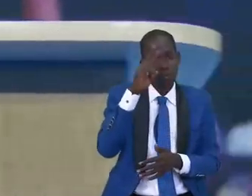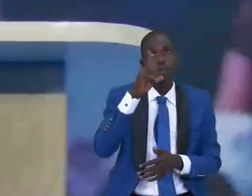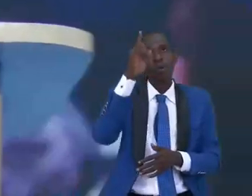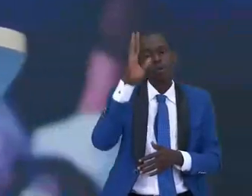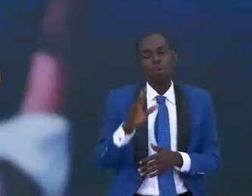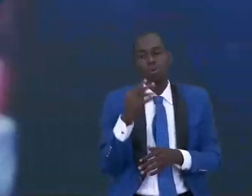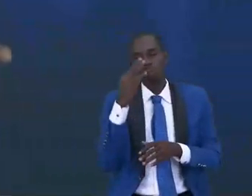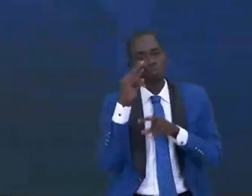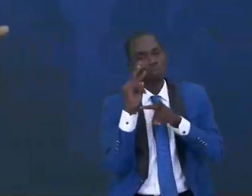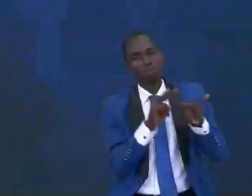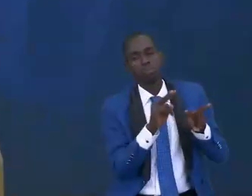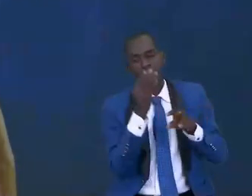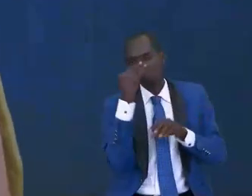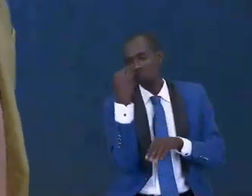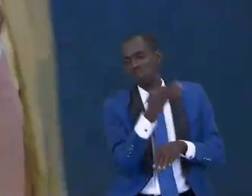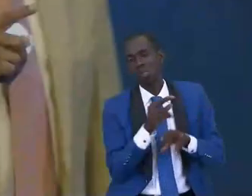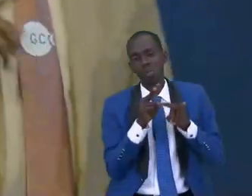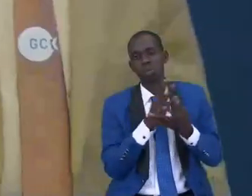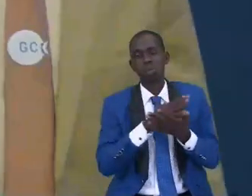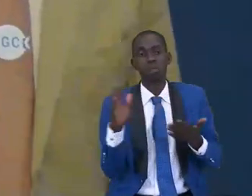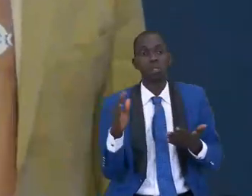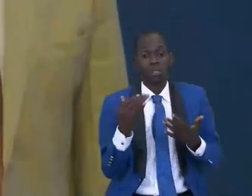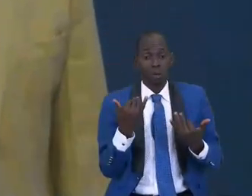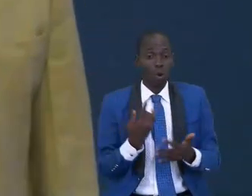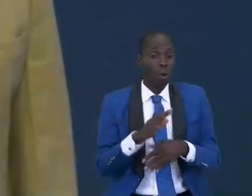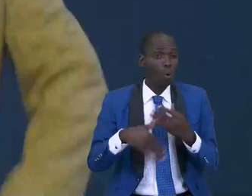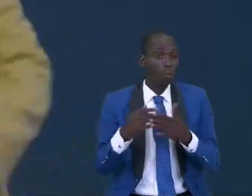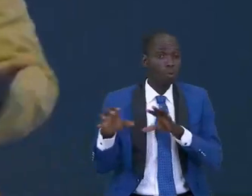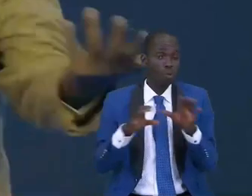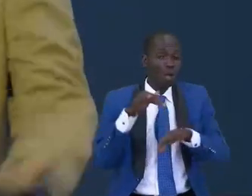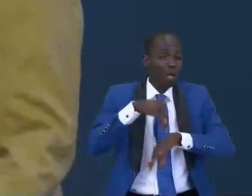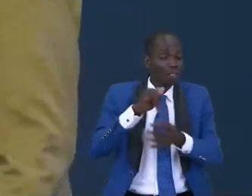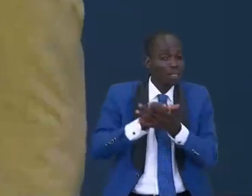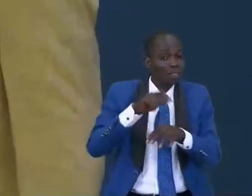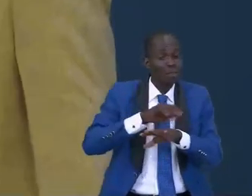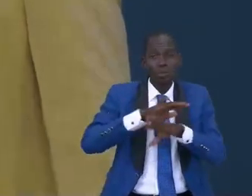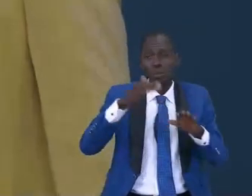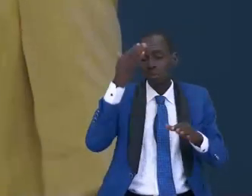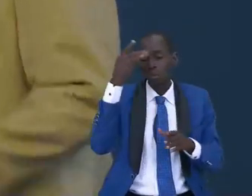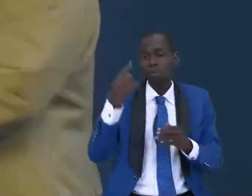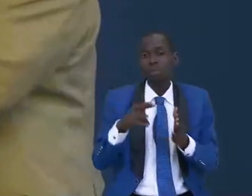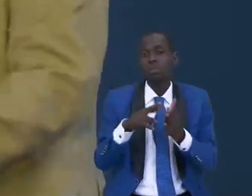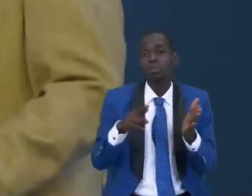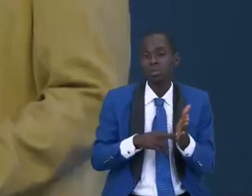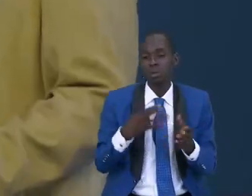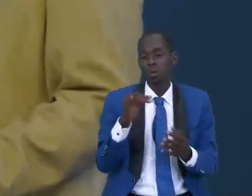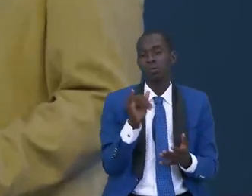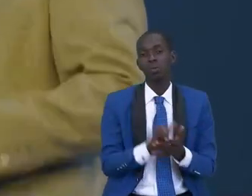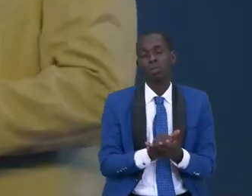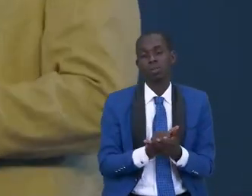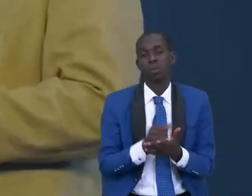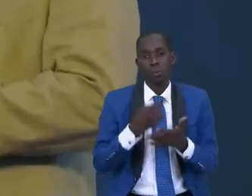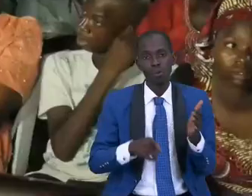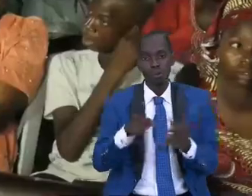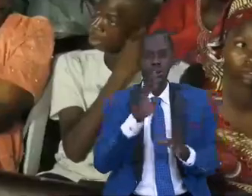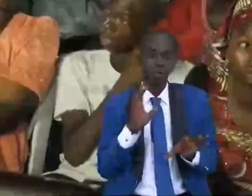Dieu n'en tiennent pas compte. Tout ce que vous faites, vous ne savez pas la conséquence de